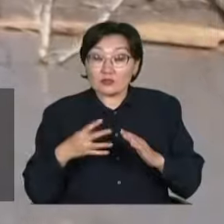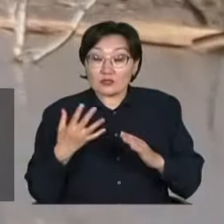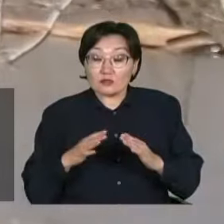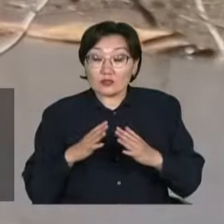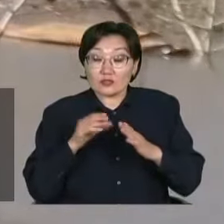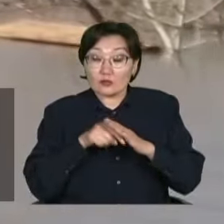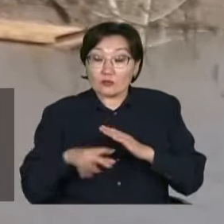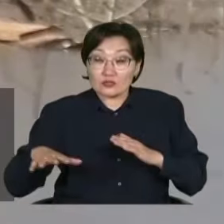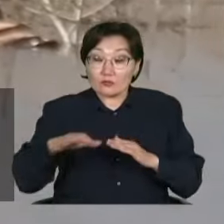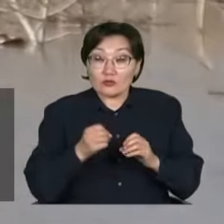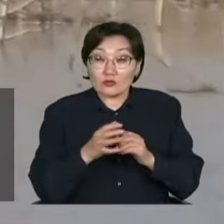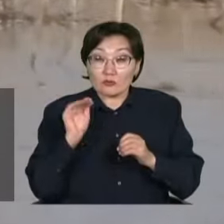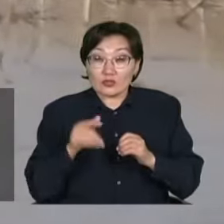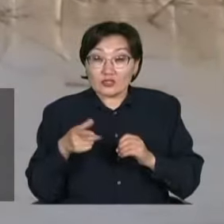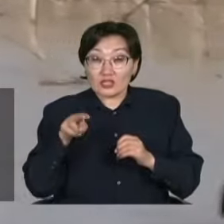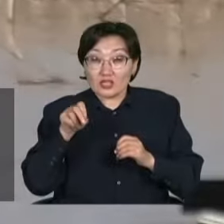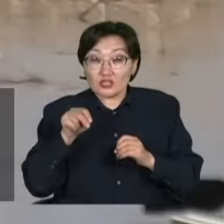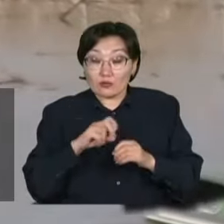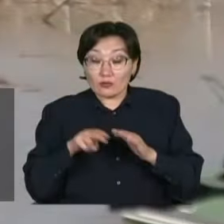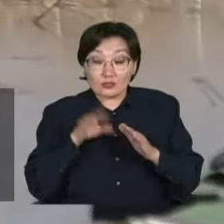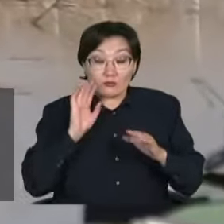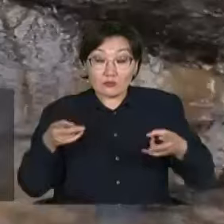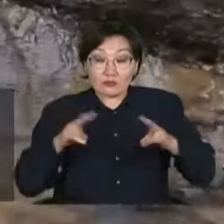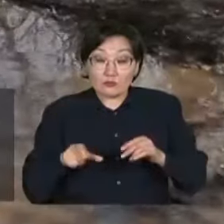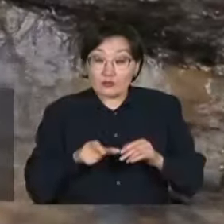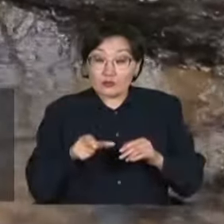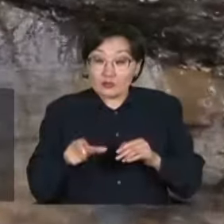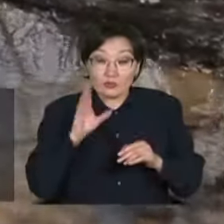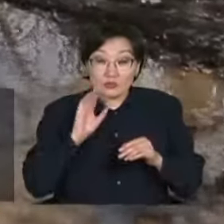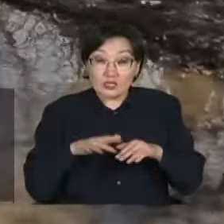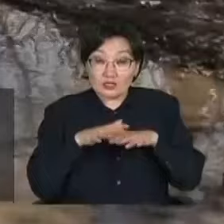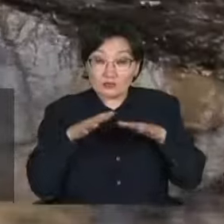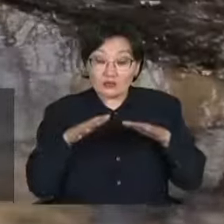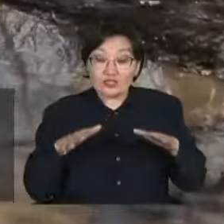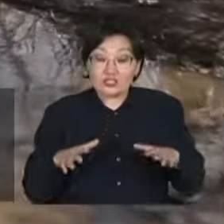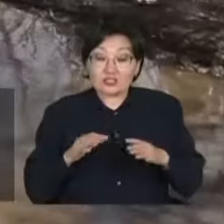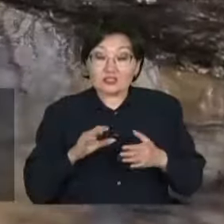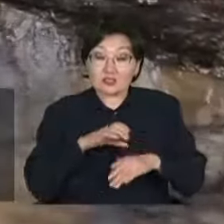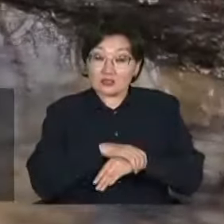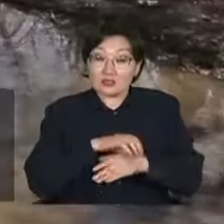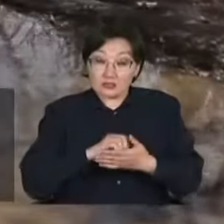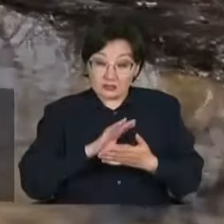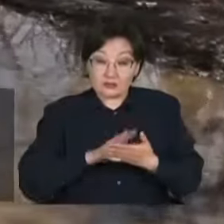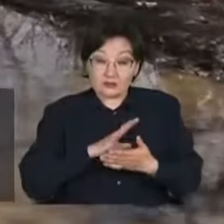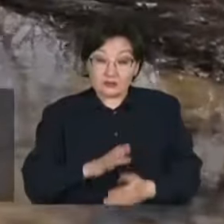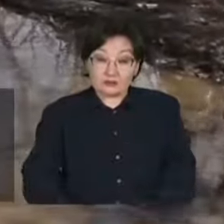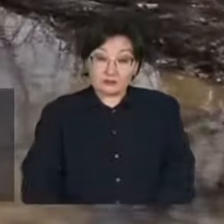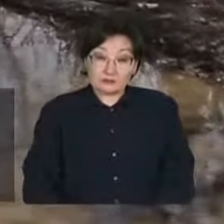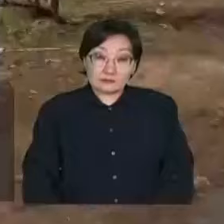аула аумақтарын, 15 мың саяжайды су басқан, тас жол учаскелерінде де су шаю жағдайлары тіркелген. Жансая